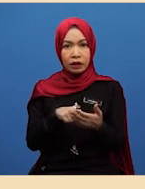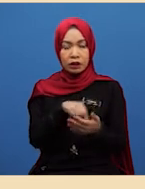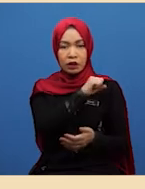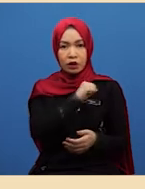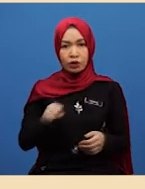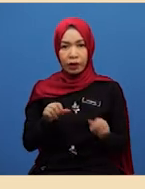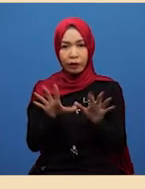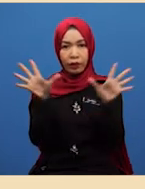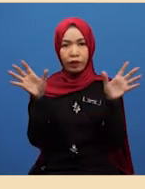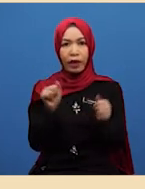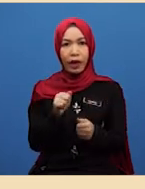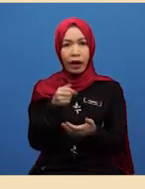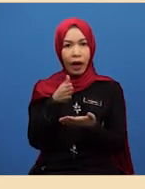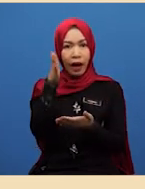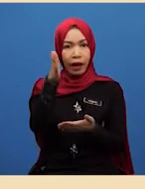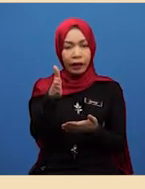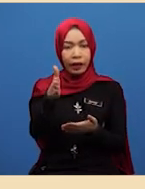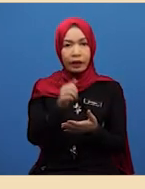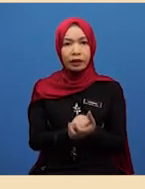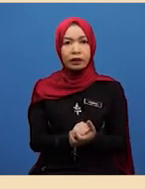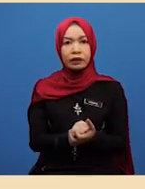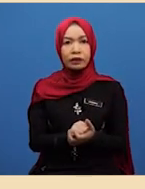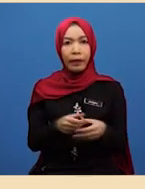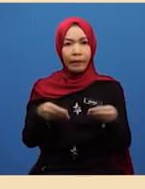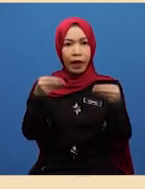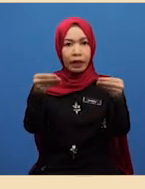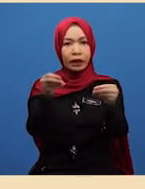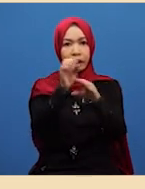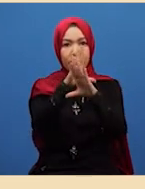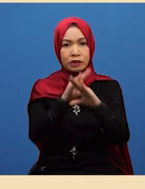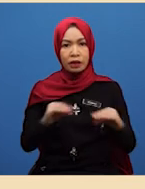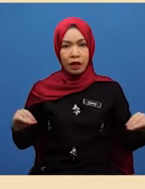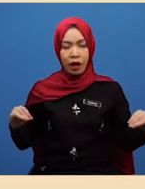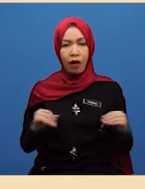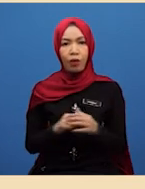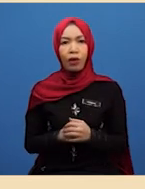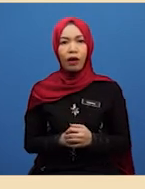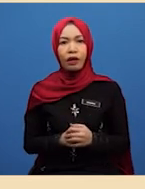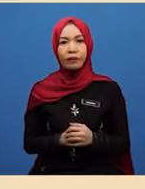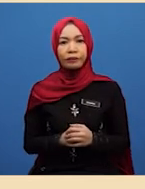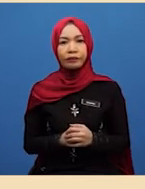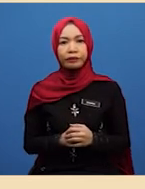menyerahkan Sarawak dari kawasan Tanjung Datu ke Sungai Samarahan.